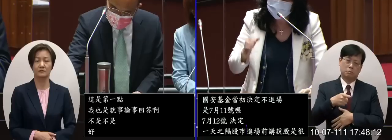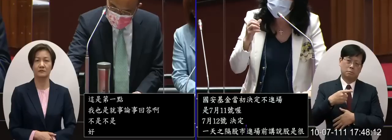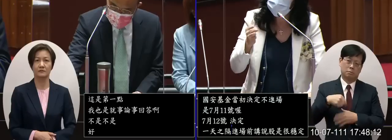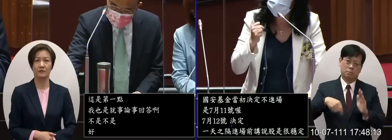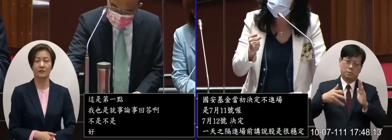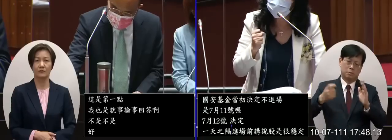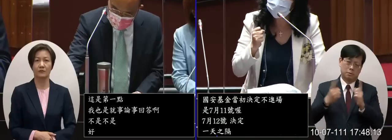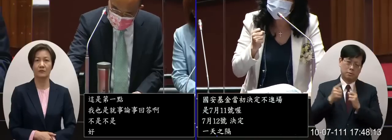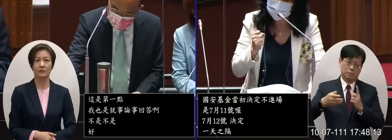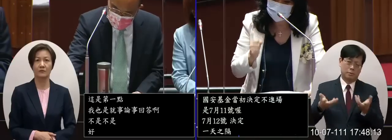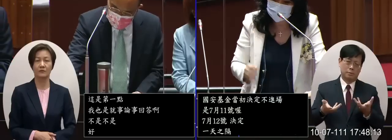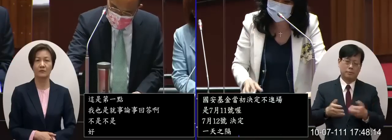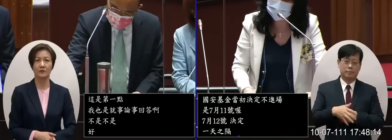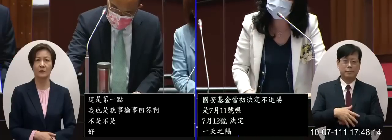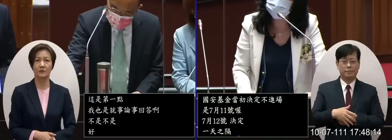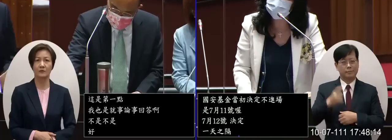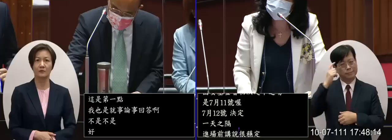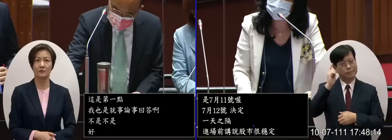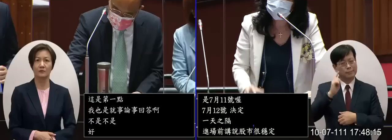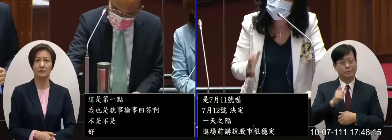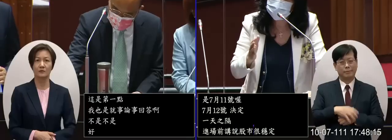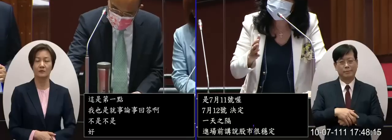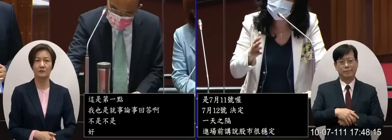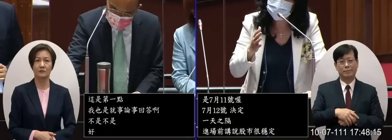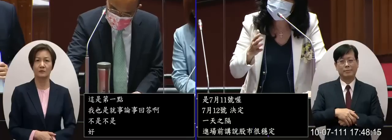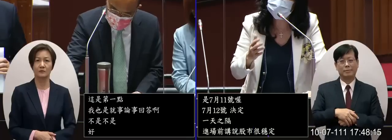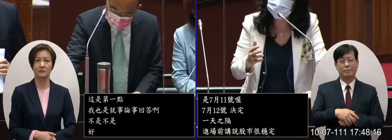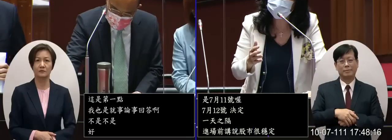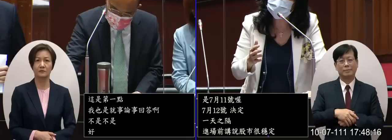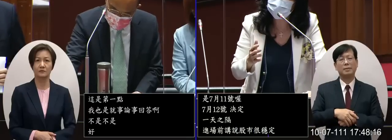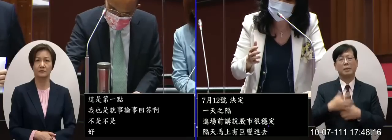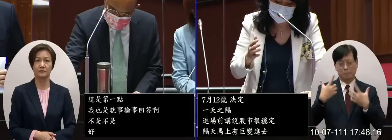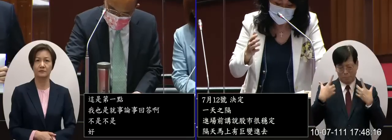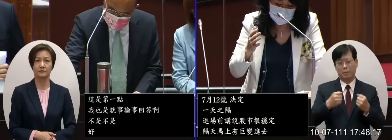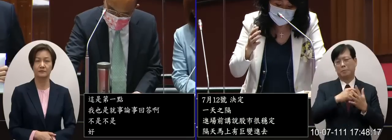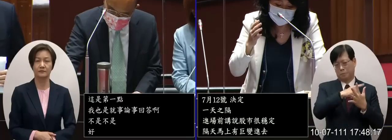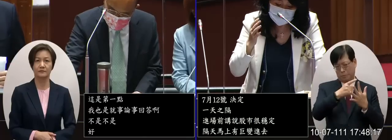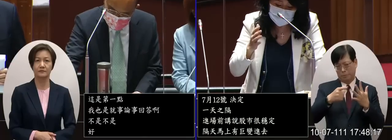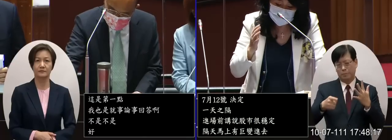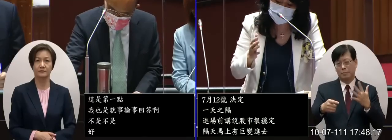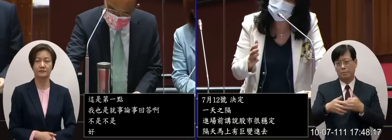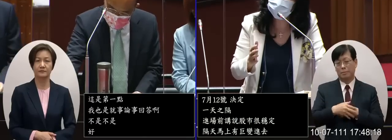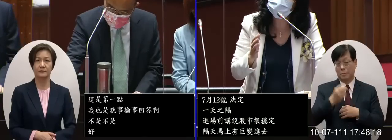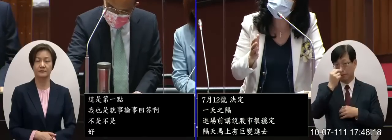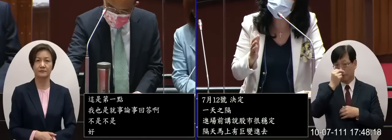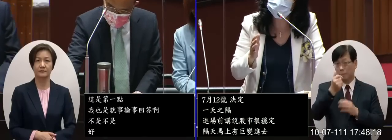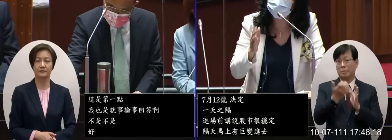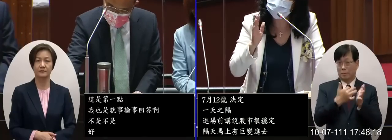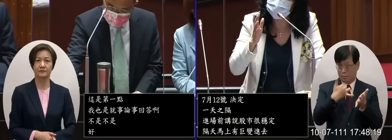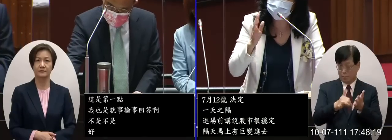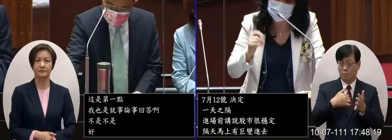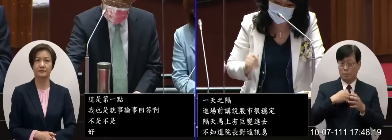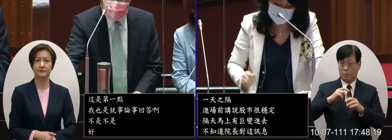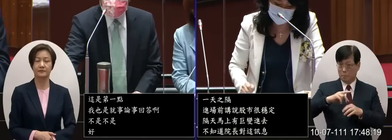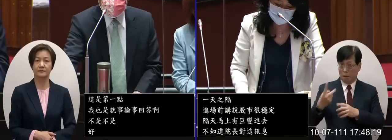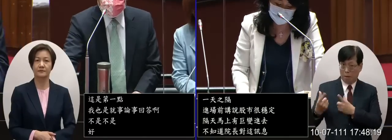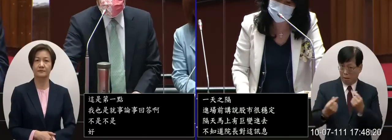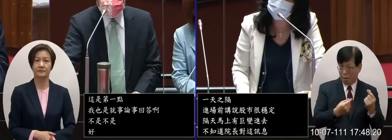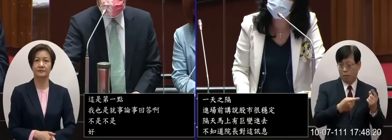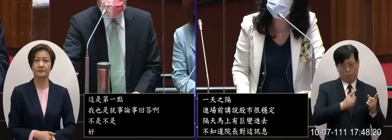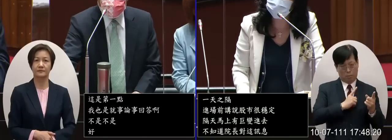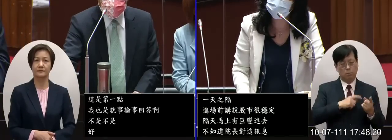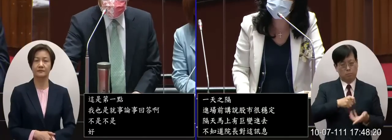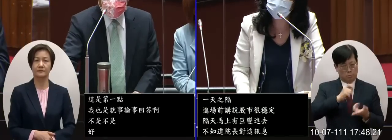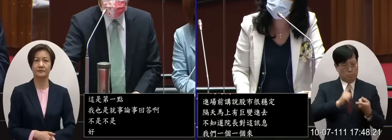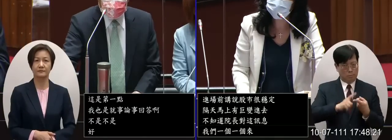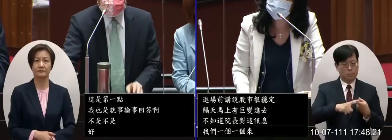讯息。那我的这个院长，我们一个一个来哈，就是说特别预算常态化，今天早上你是反